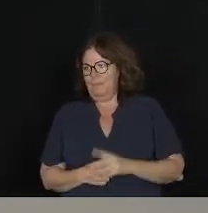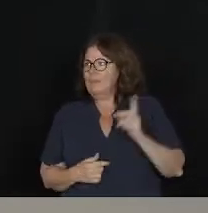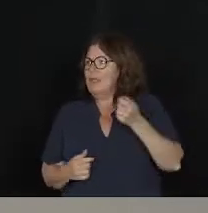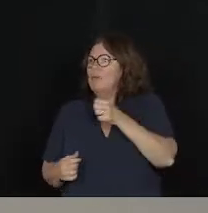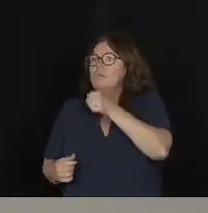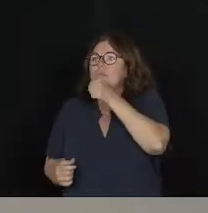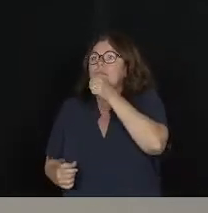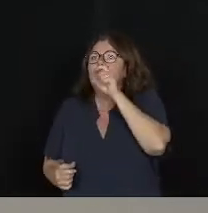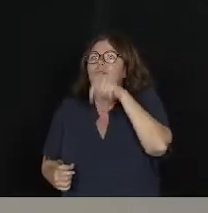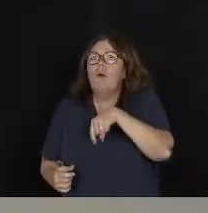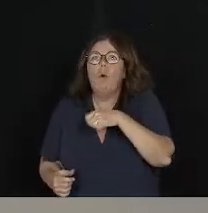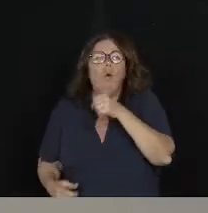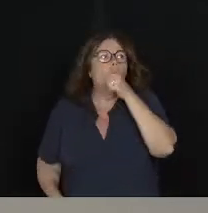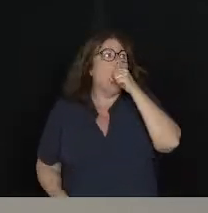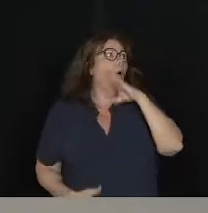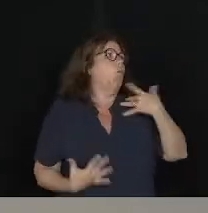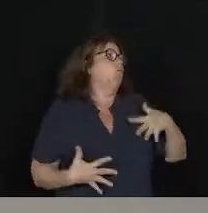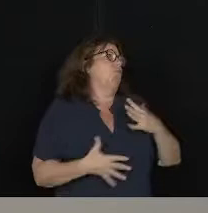D'accord, comme ça, vraiment. Putain.